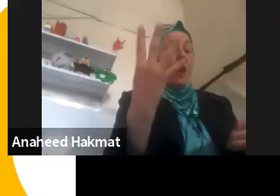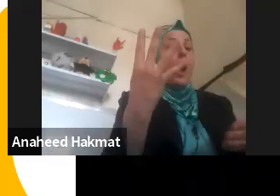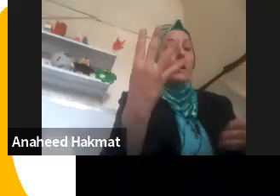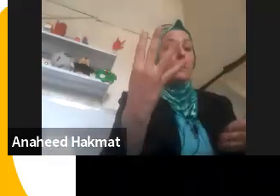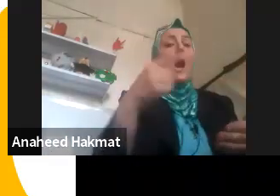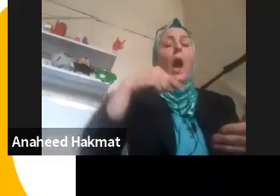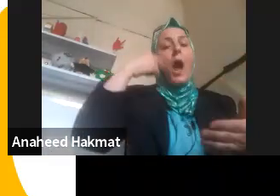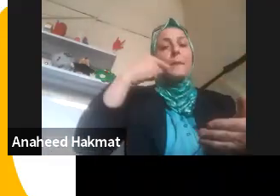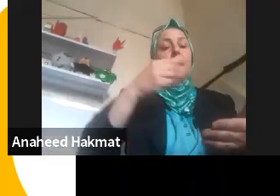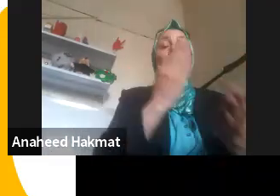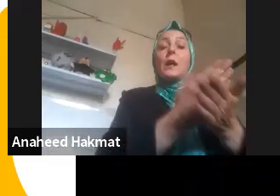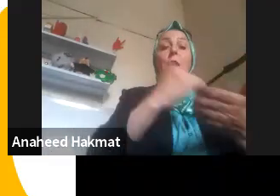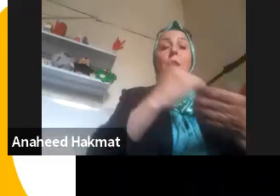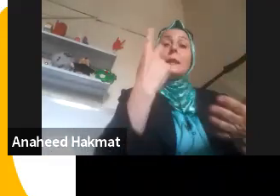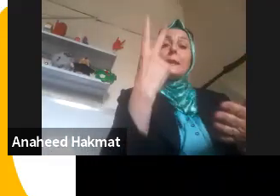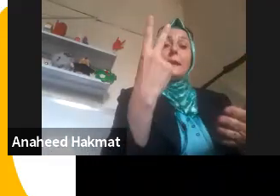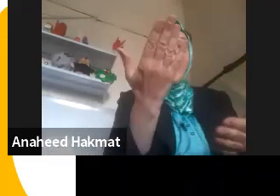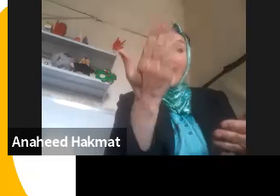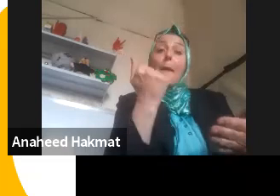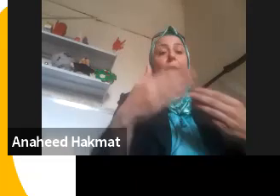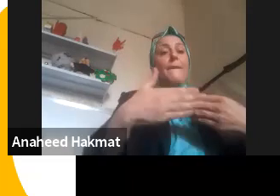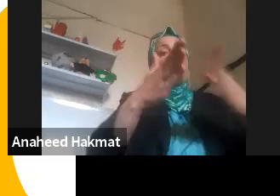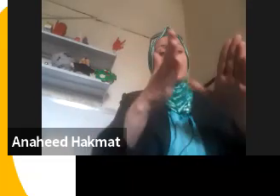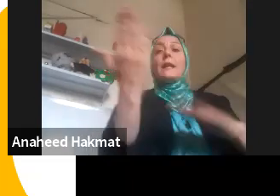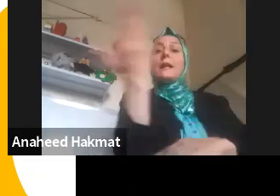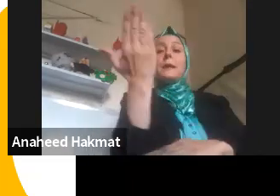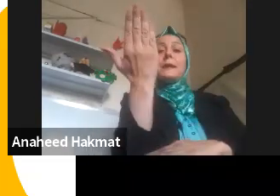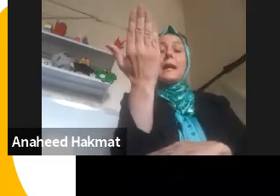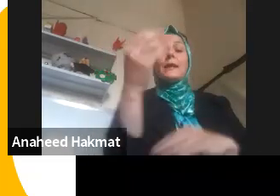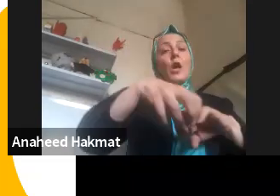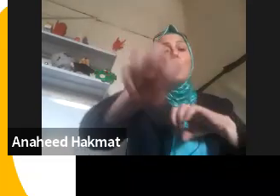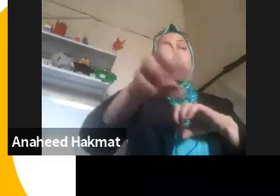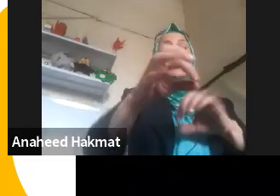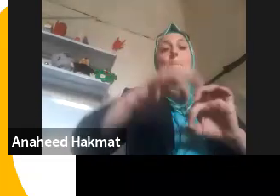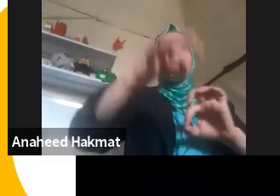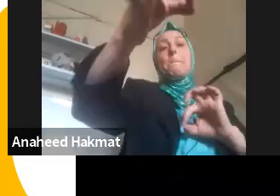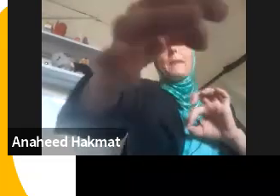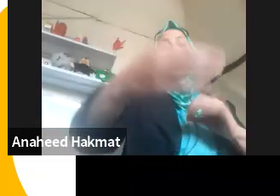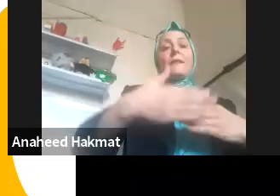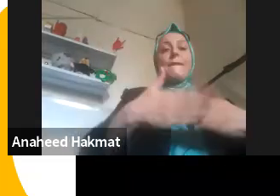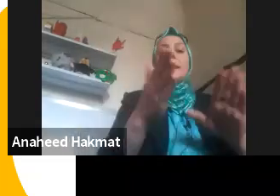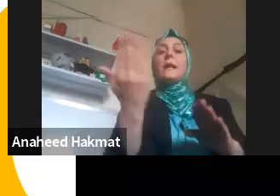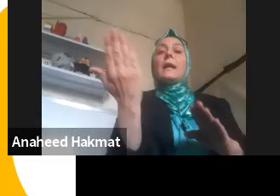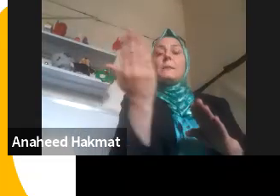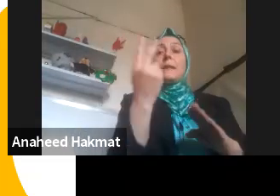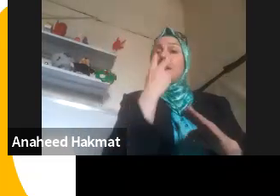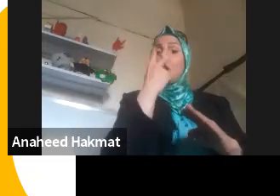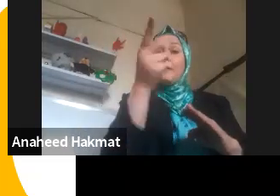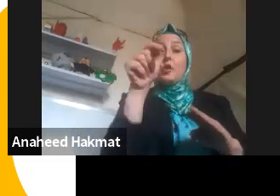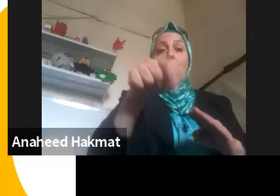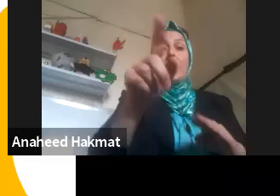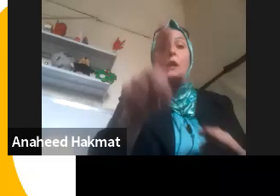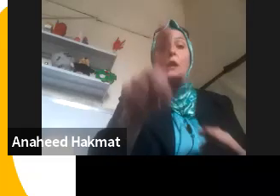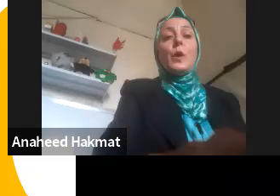لقسمين: قسم قبل إعادة فتح المدارس وقسم بعد إعادة فتح المدارس. اللي شايفينه هون على السلايد ابدا